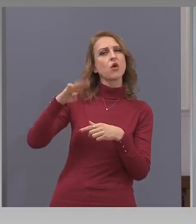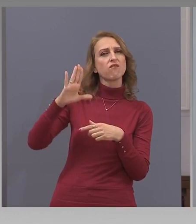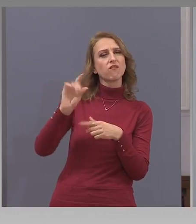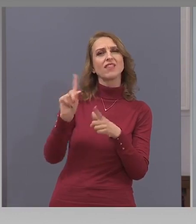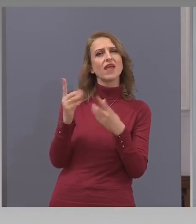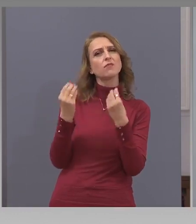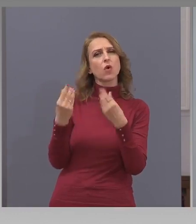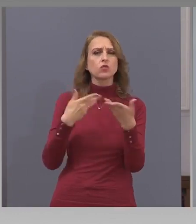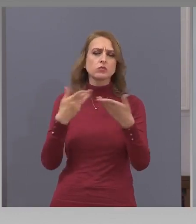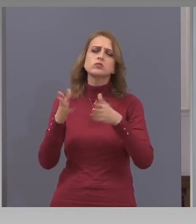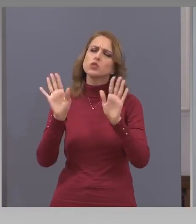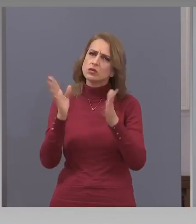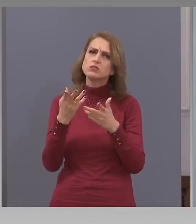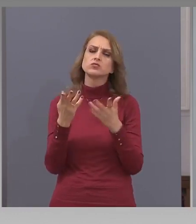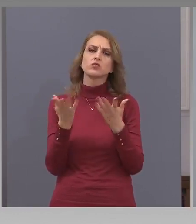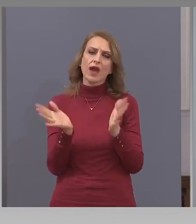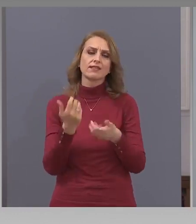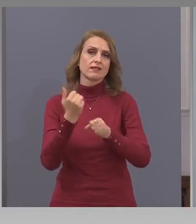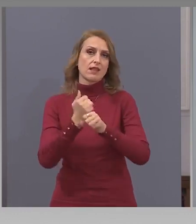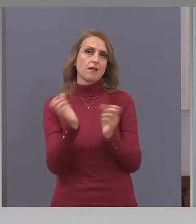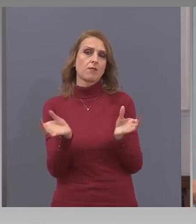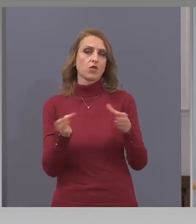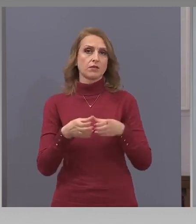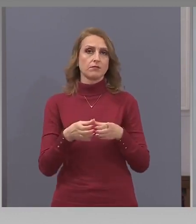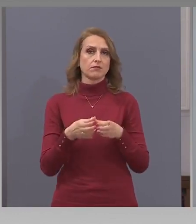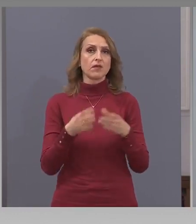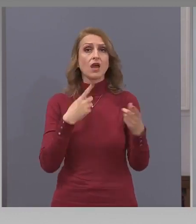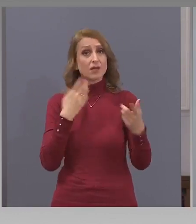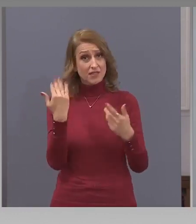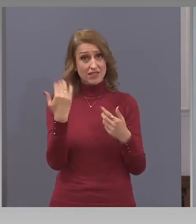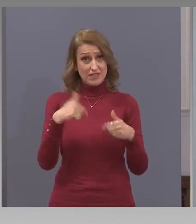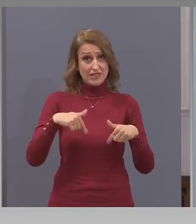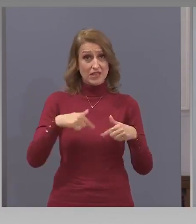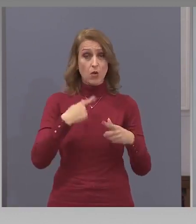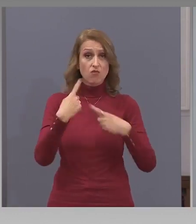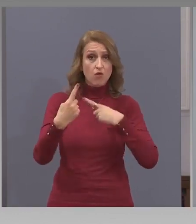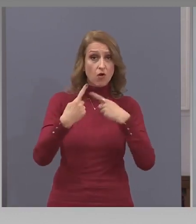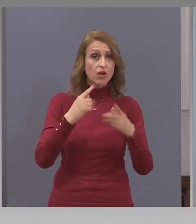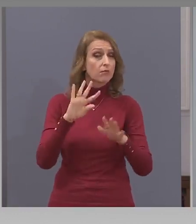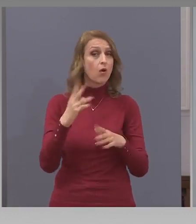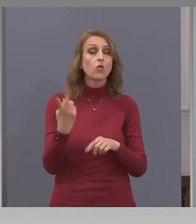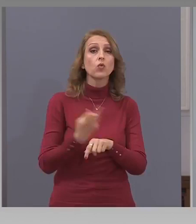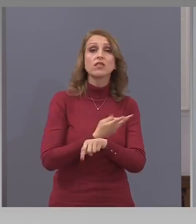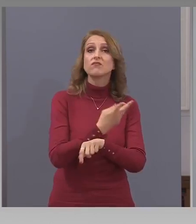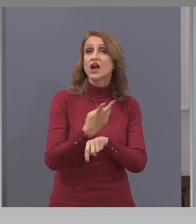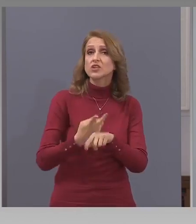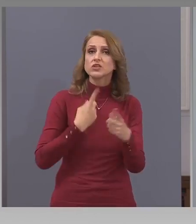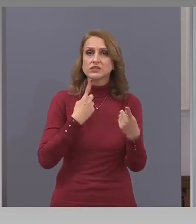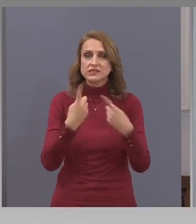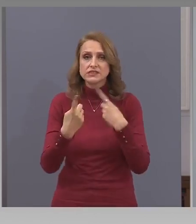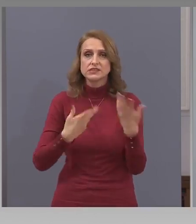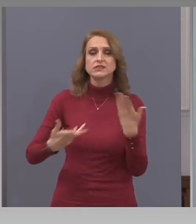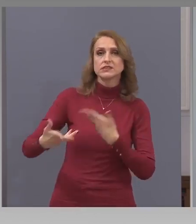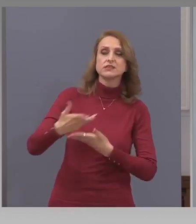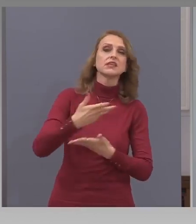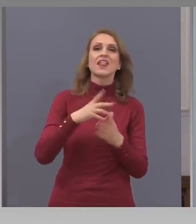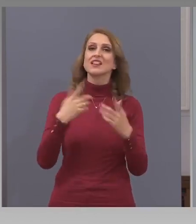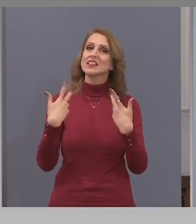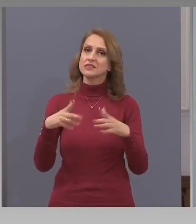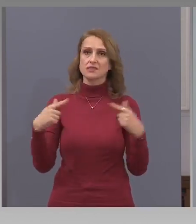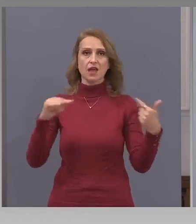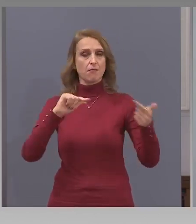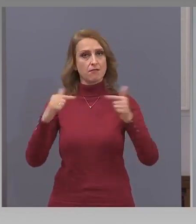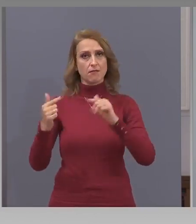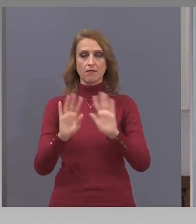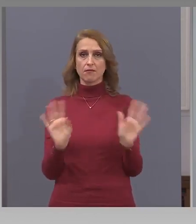беше, сигурно ме слуша. Говорихме си близо 2 часа. Викам, не искам да ми влезете в против. Вика, не. Дошъл